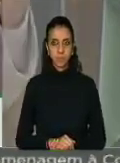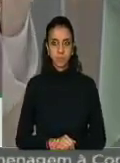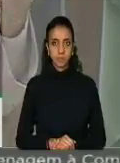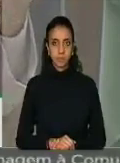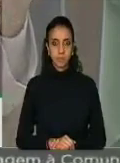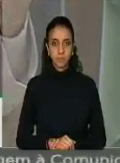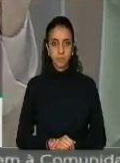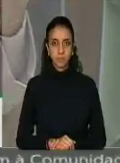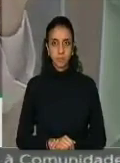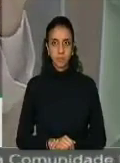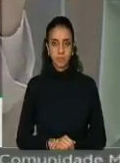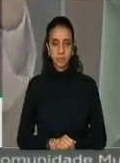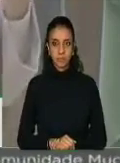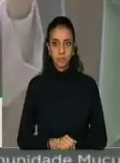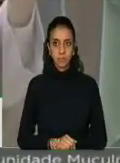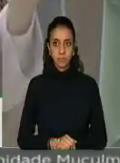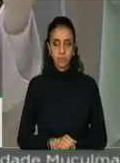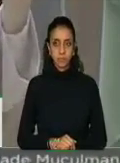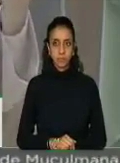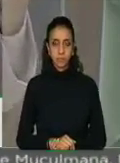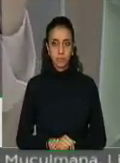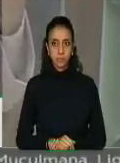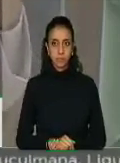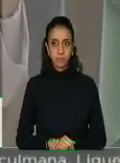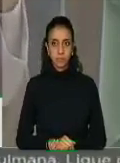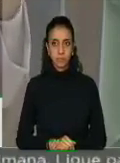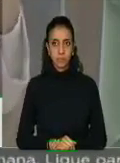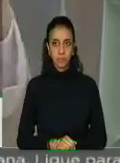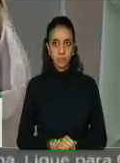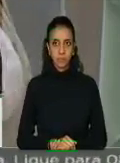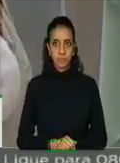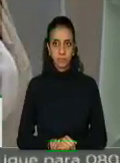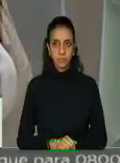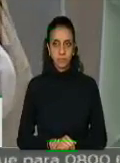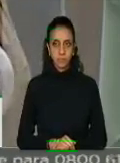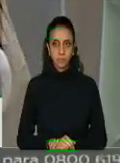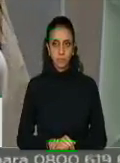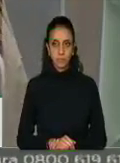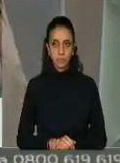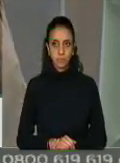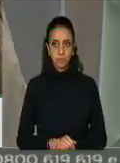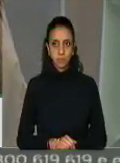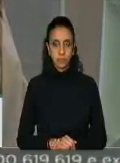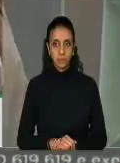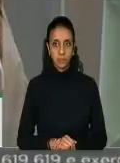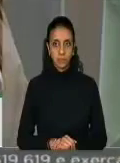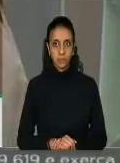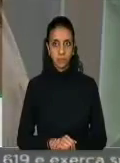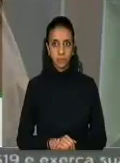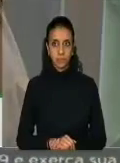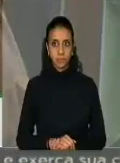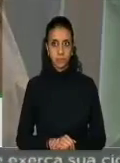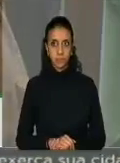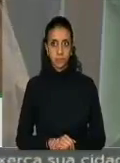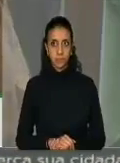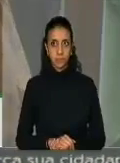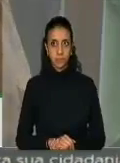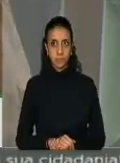للصدر الواسع الذي يتحمله ويحمله الإسلام.